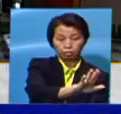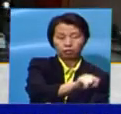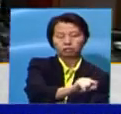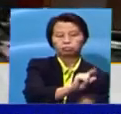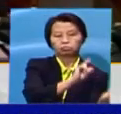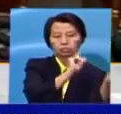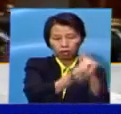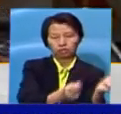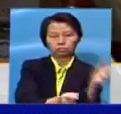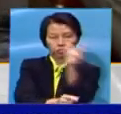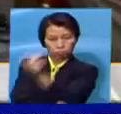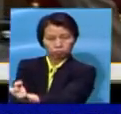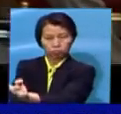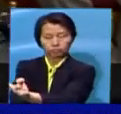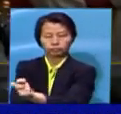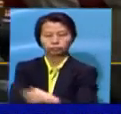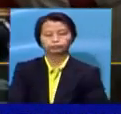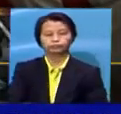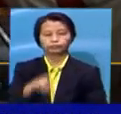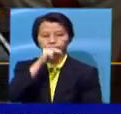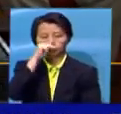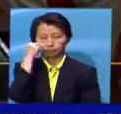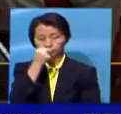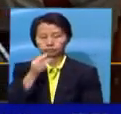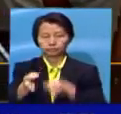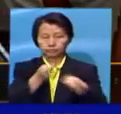pengerusiar itu serkanan